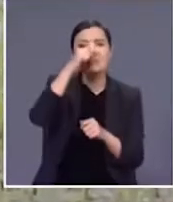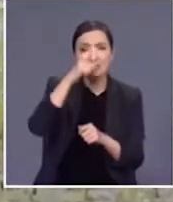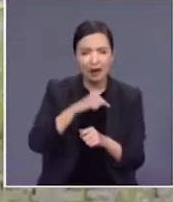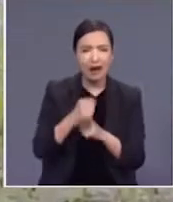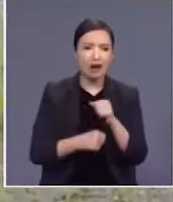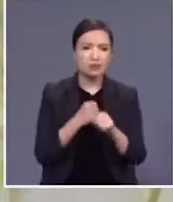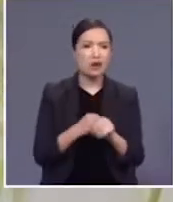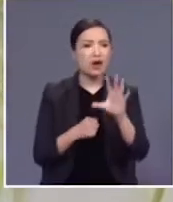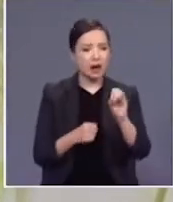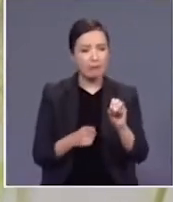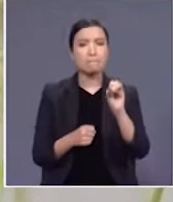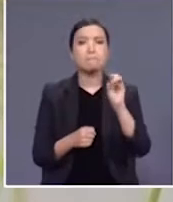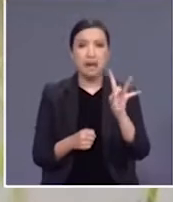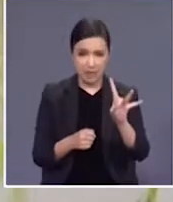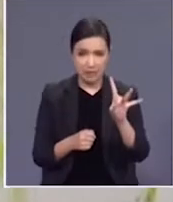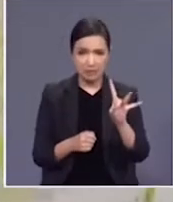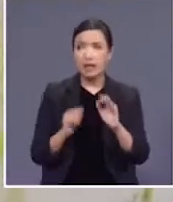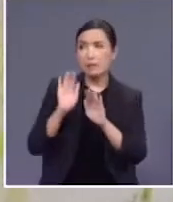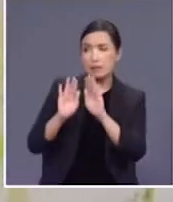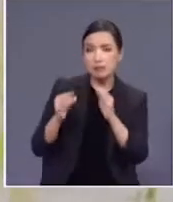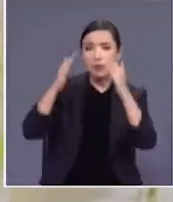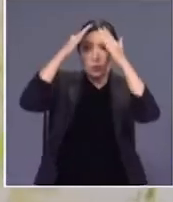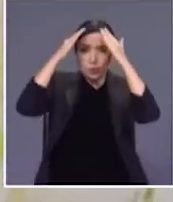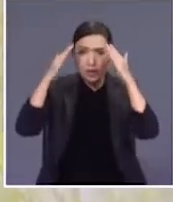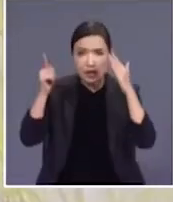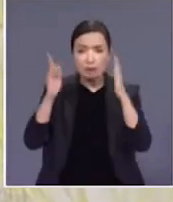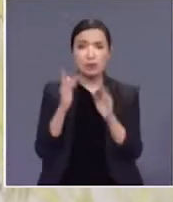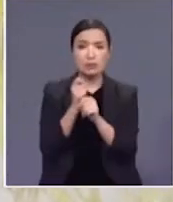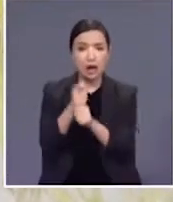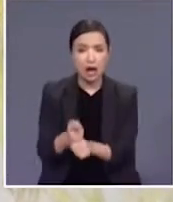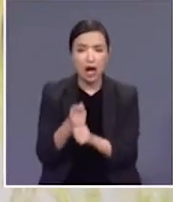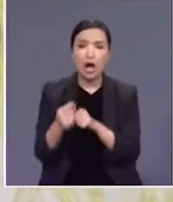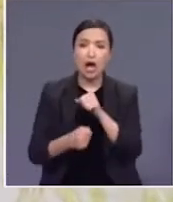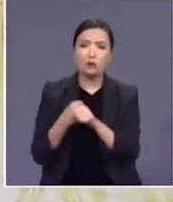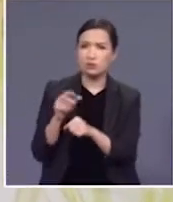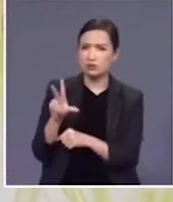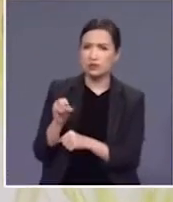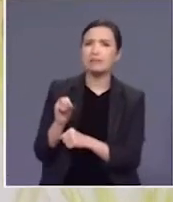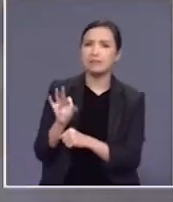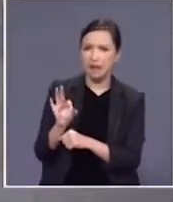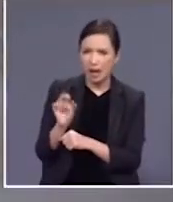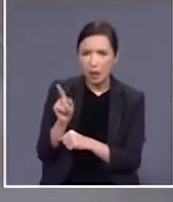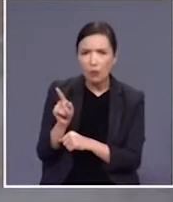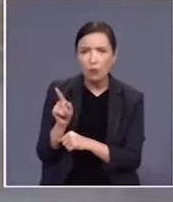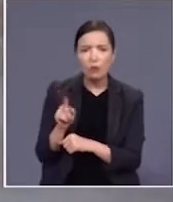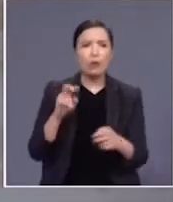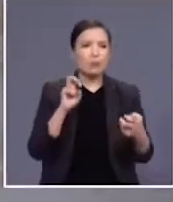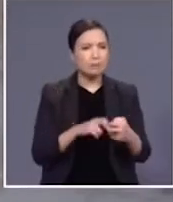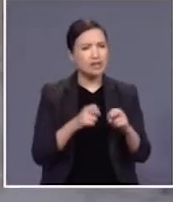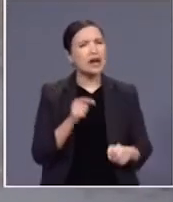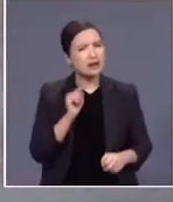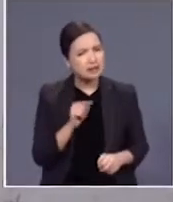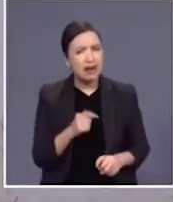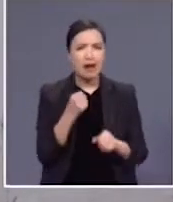ที่58ปีซึ่งเทียบกับเวียดนามมีเกษตรกรที่มีอายุเฉลี่ยเพียง39ปีปัญหาเหล่านี้อาจจะส่งผล